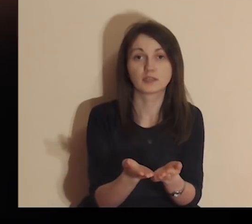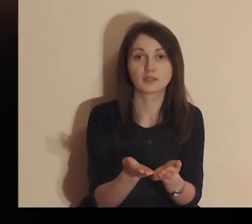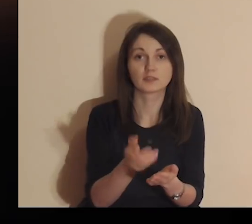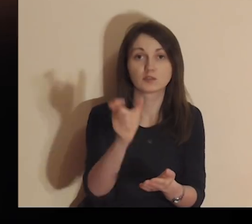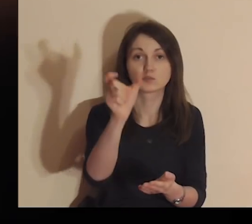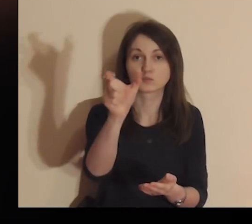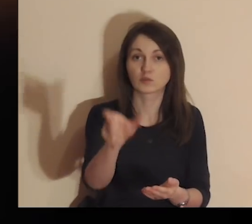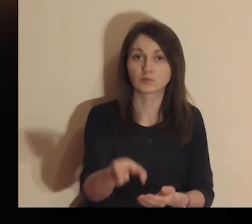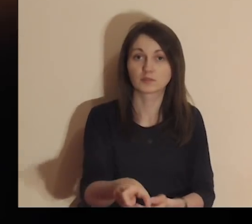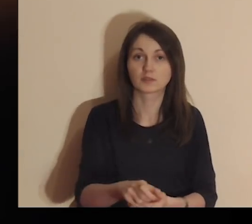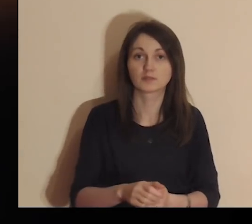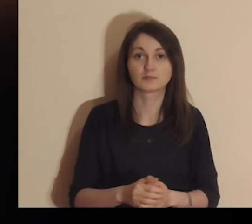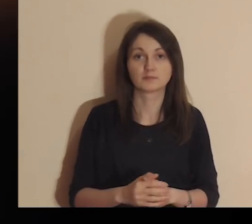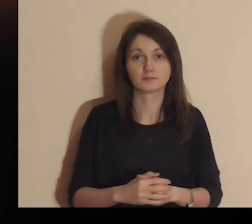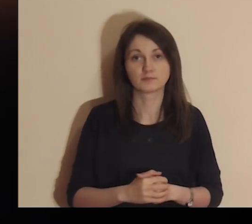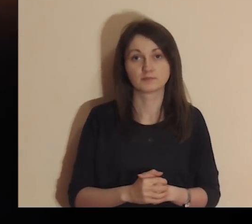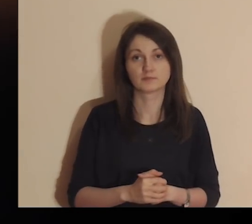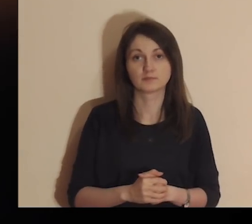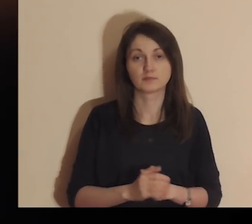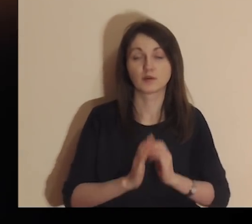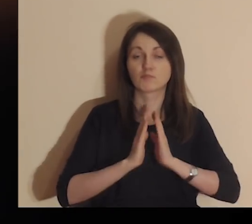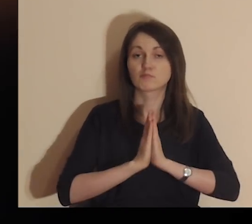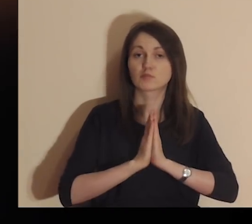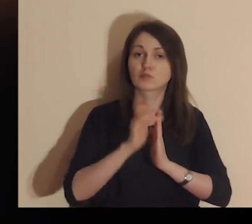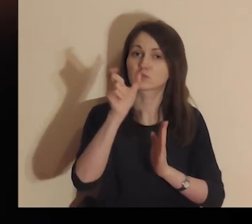Powierzam Ci, Panie, teraz moją modlitwę.